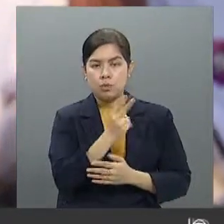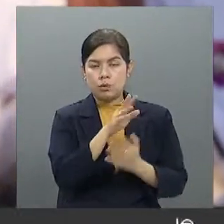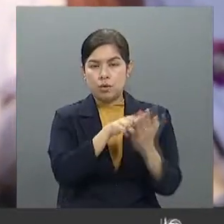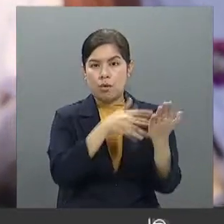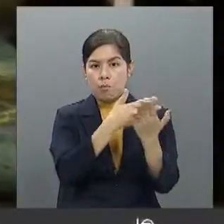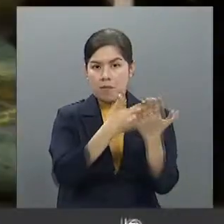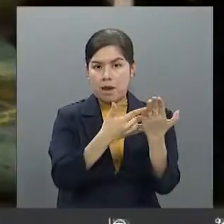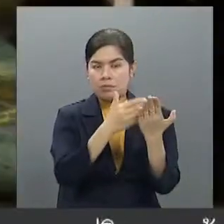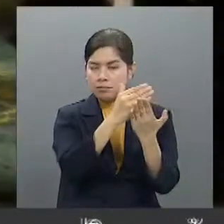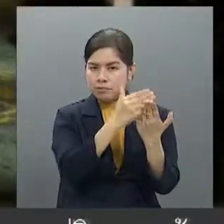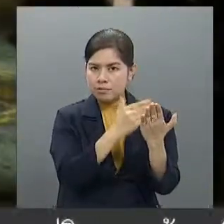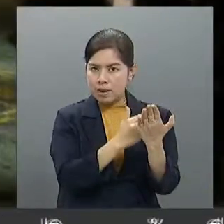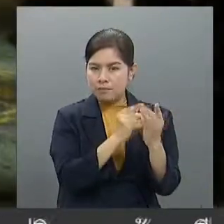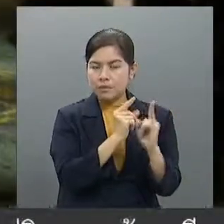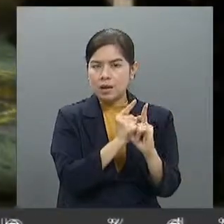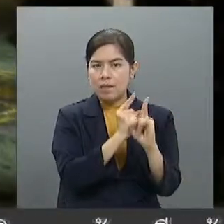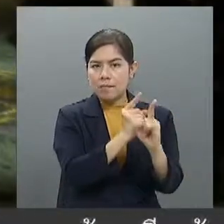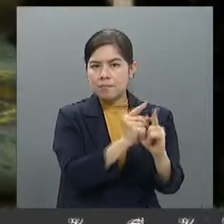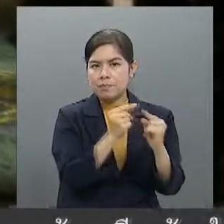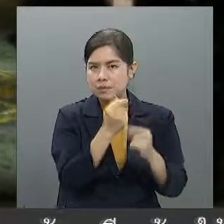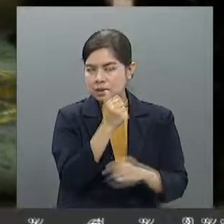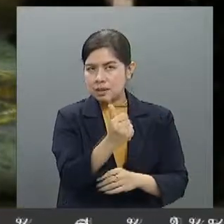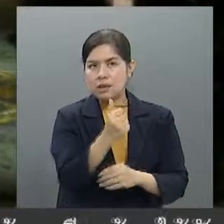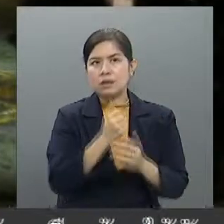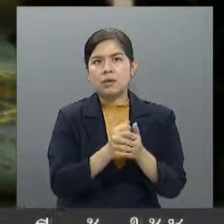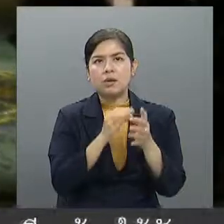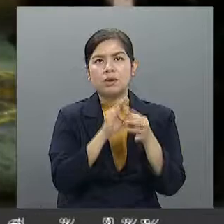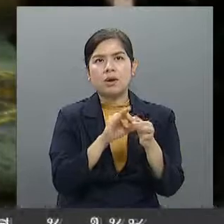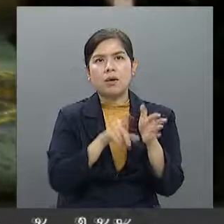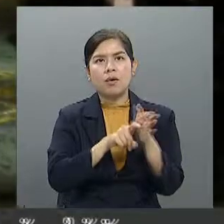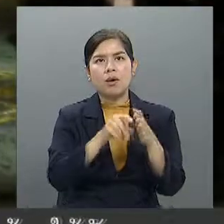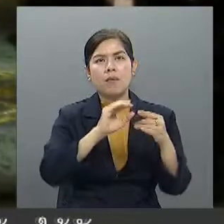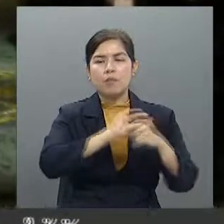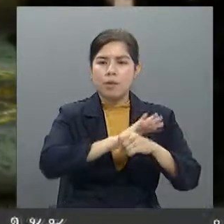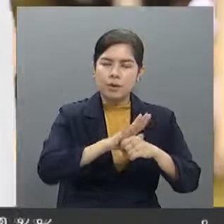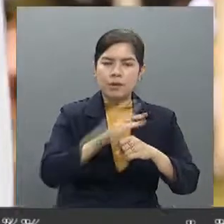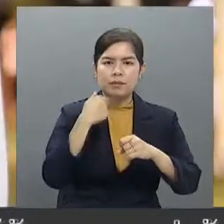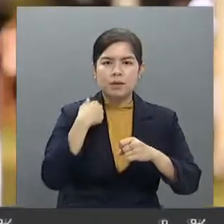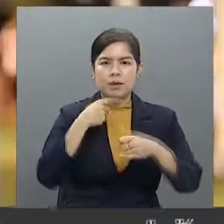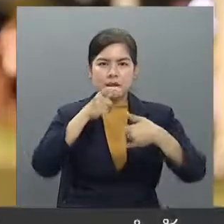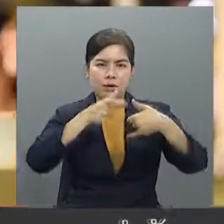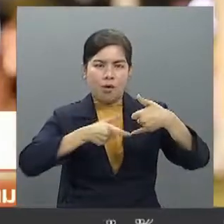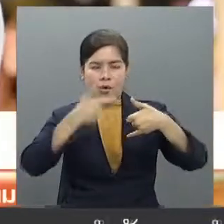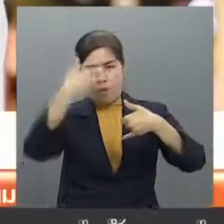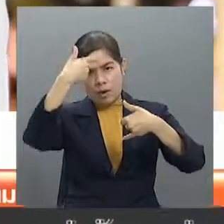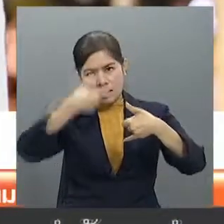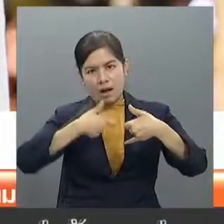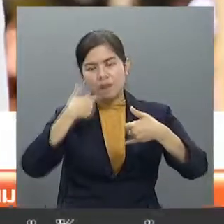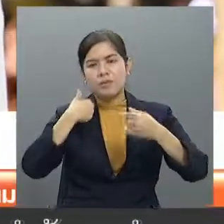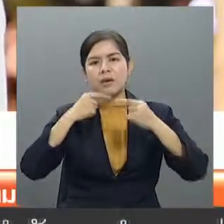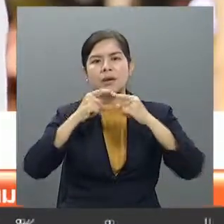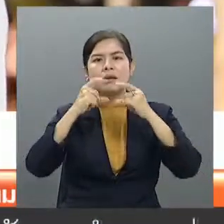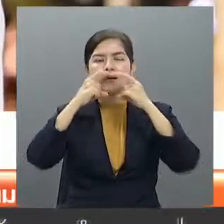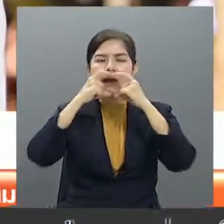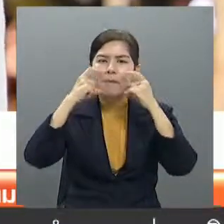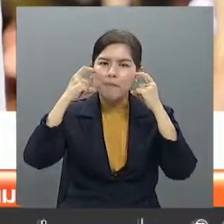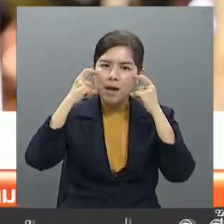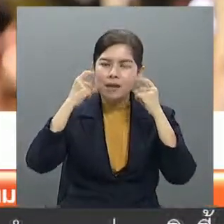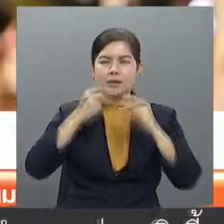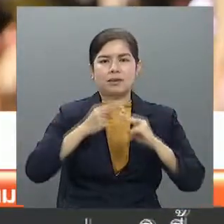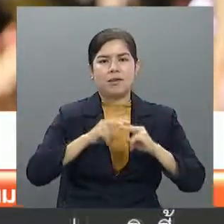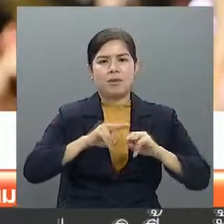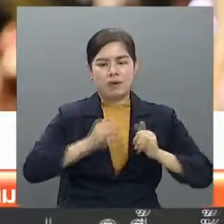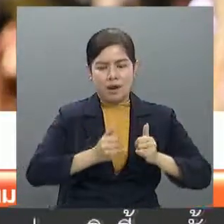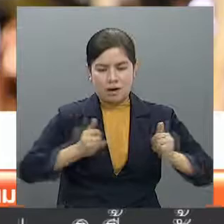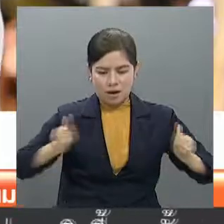ระยะห่างแล้วก็วัดไข้แล้วก็ใส่แมสค่ะ รู้สึกมีความประทับใจเป็นอย่างสูงมากเลยครับเพราะว่างานครั้งนี้ทำให้เรามีความ